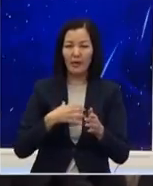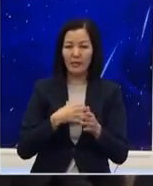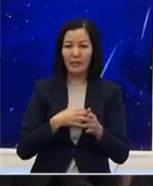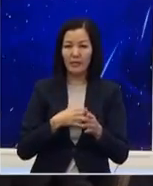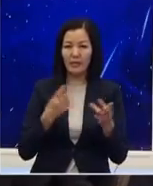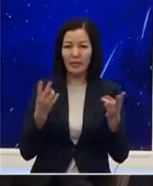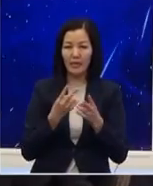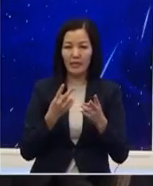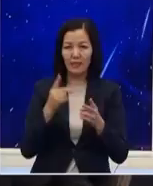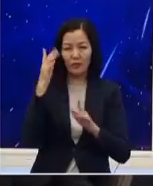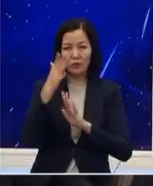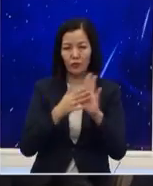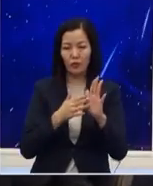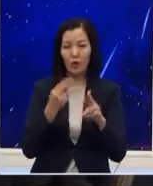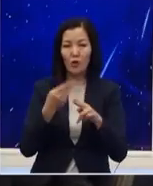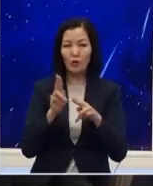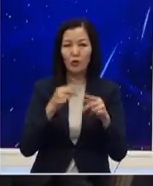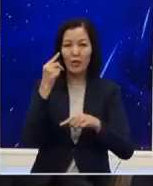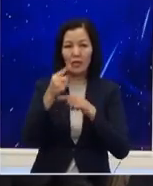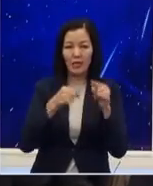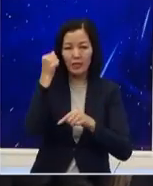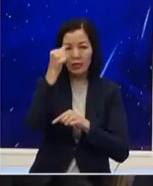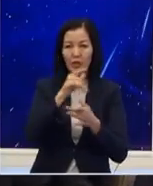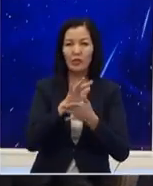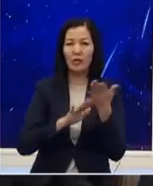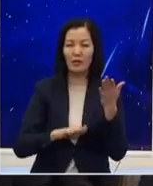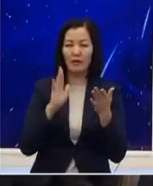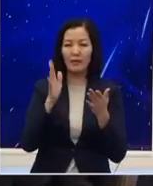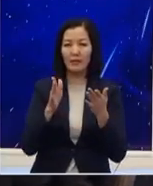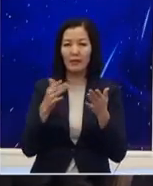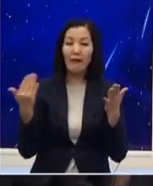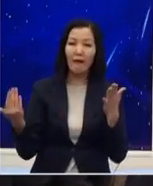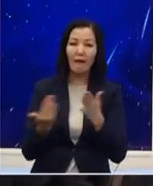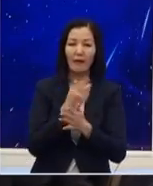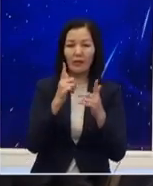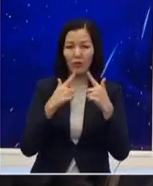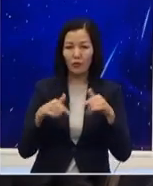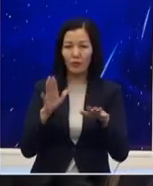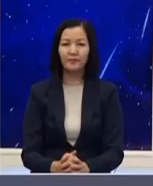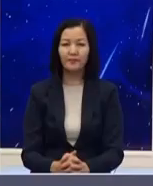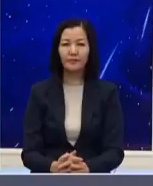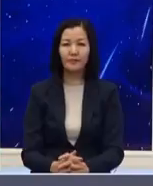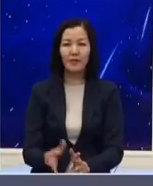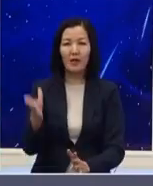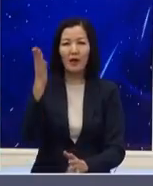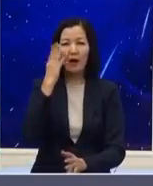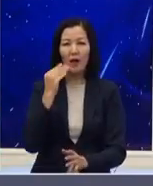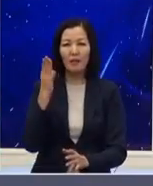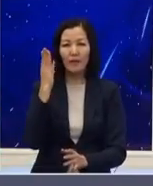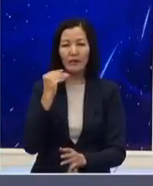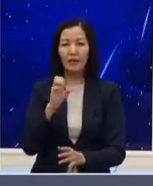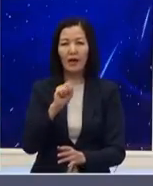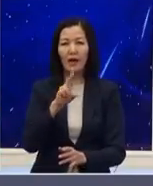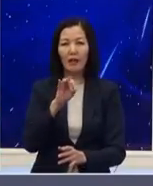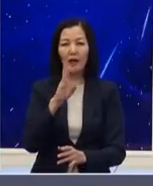екендігін біз бәріміз түсіндік. Сондықтан келесі жылы ол жоба қайтадан ұйымдастырылатын болады. Асыл ғұрып